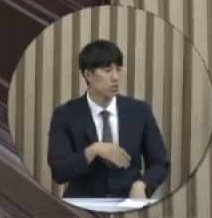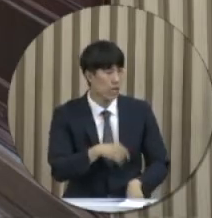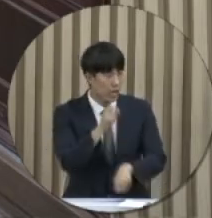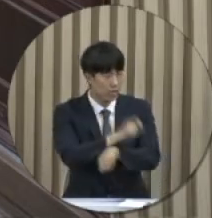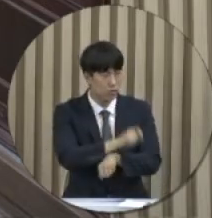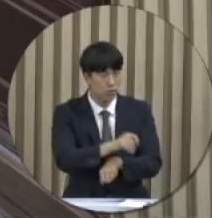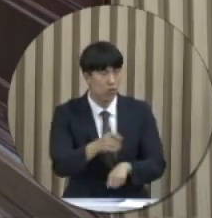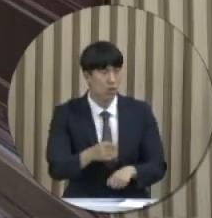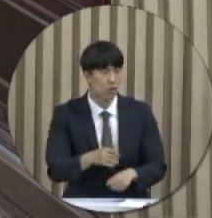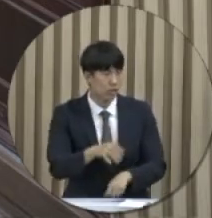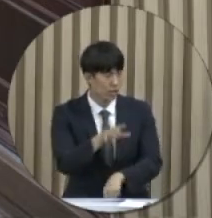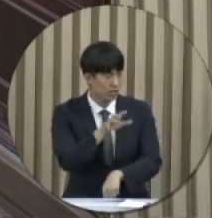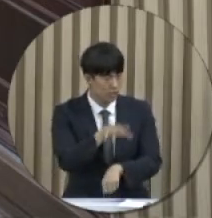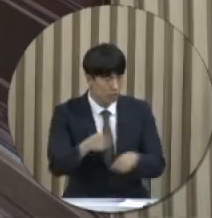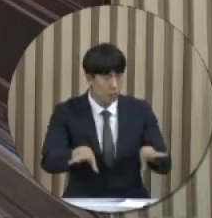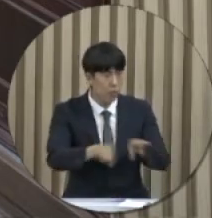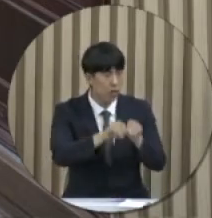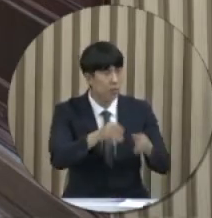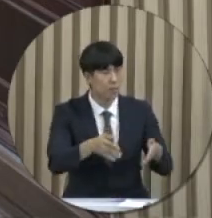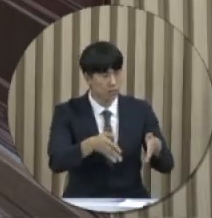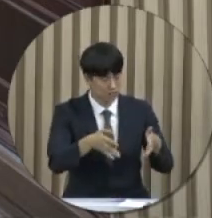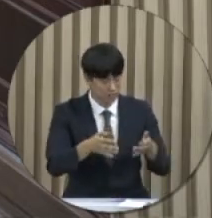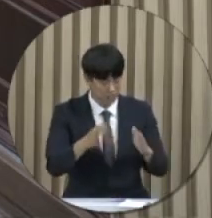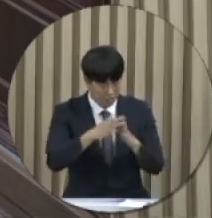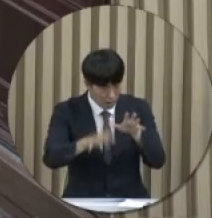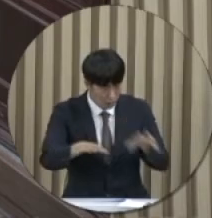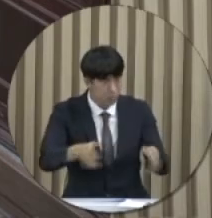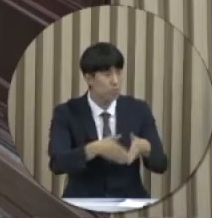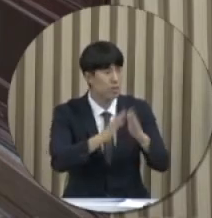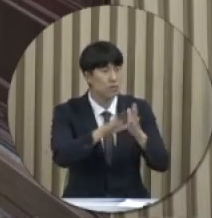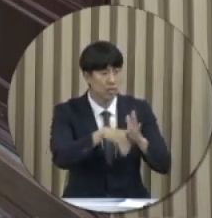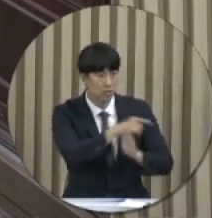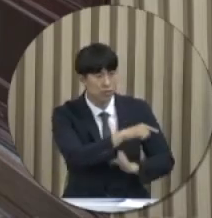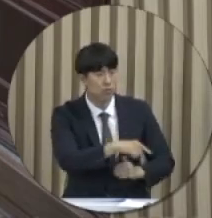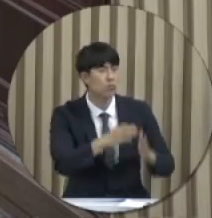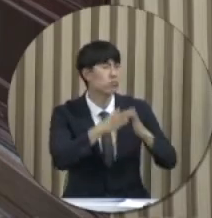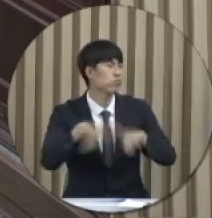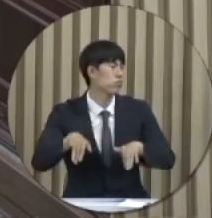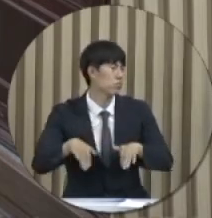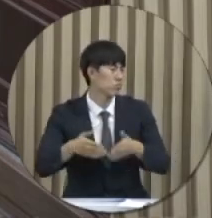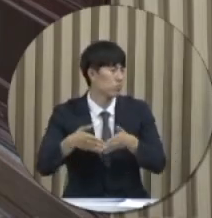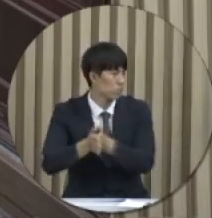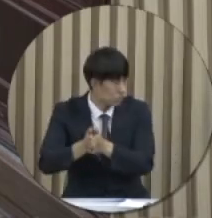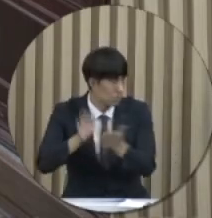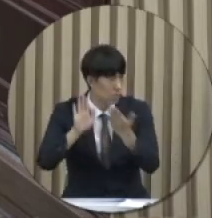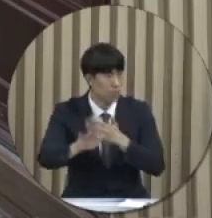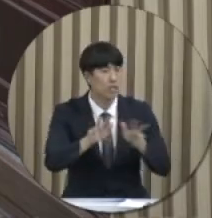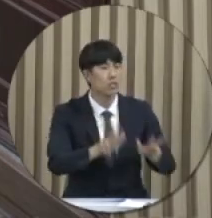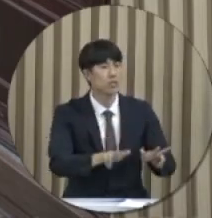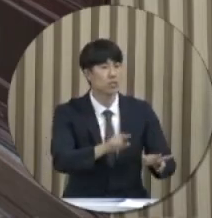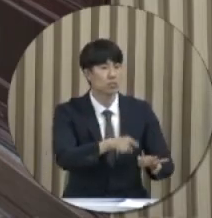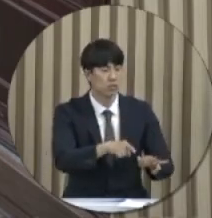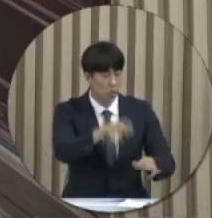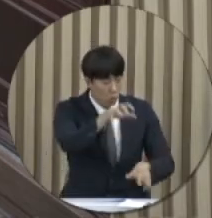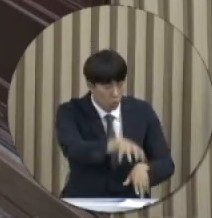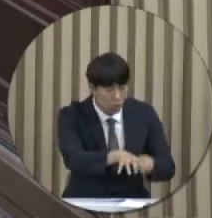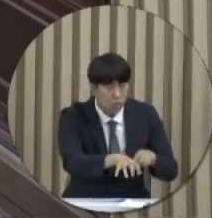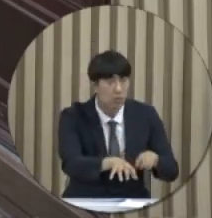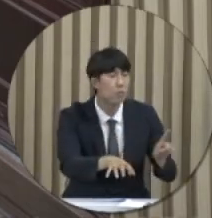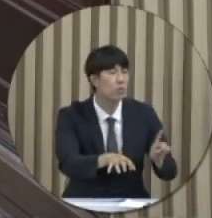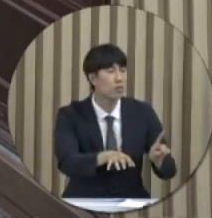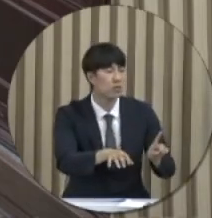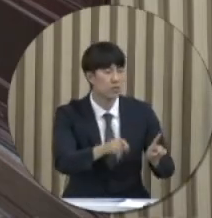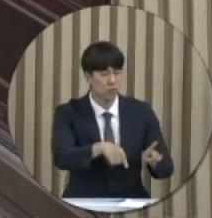행정복합타운이 병점역 뒤편으로 만들어지려고 계획이 됐었었는데 이제 그게 무산되고 결국은 지금 현재 위치할 수 있는 공간이